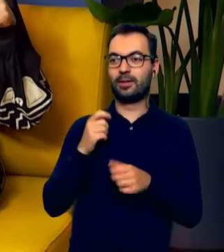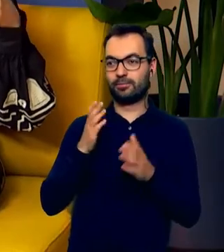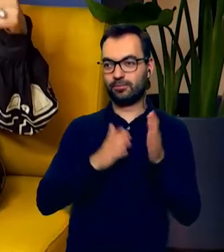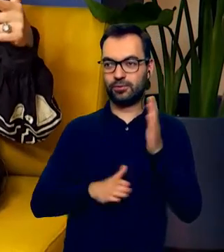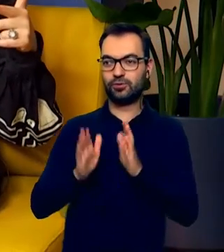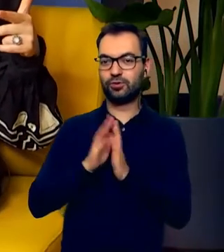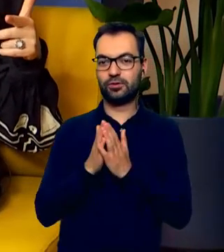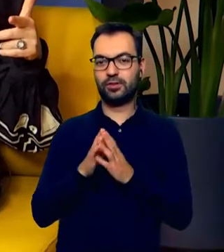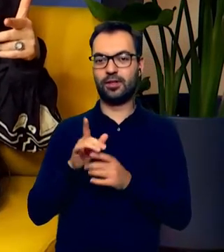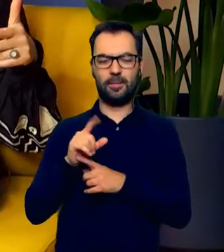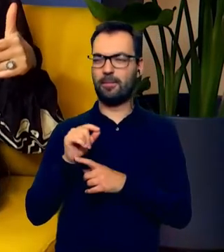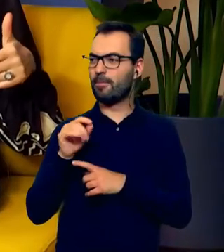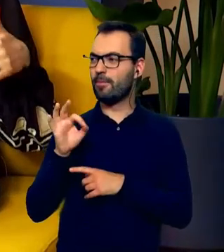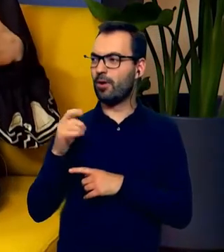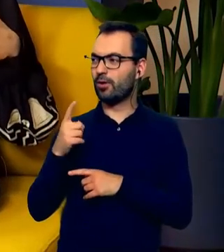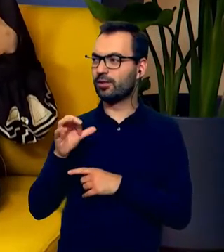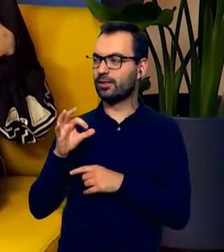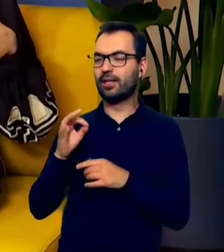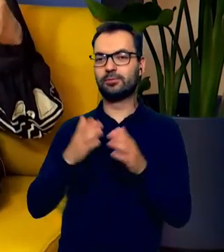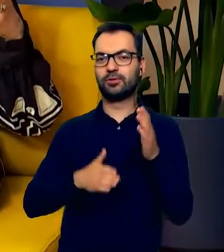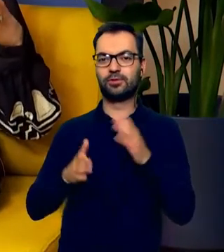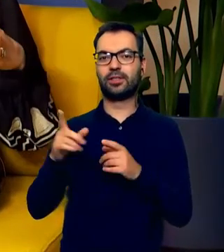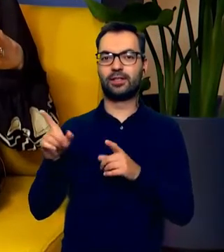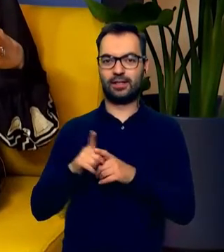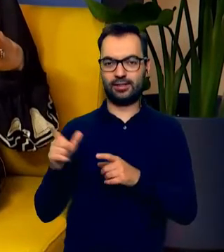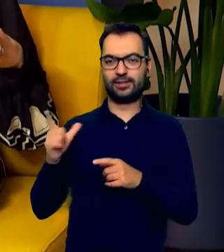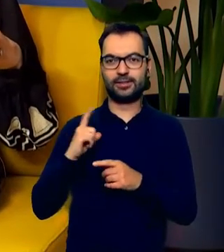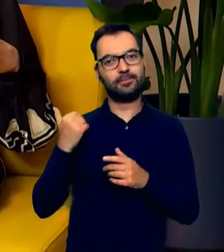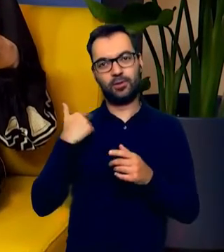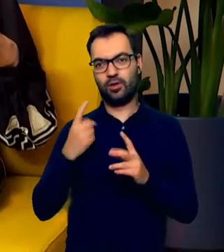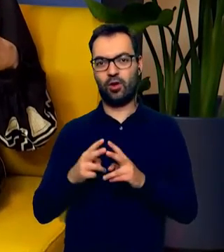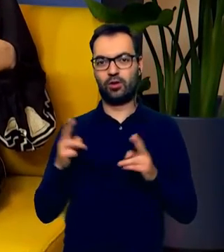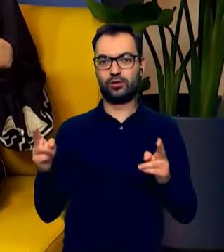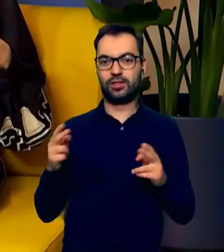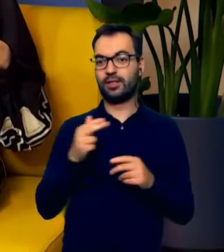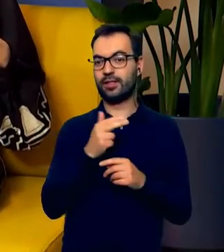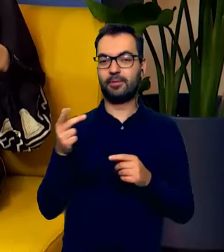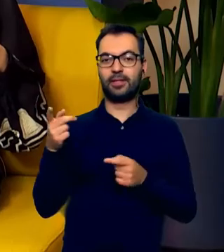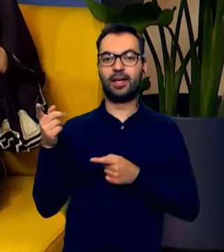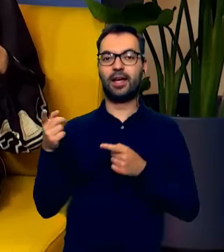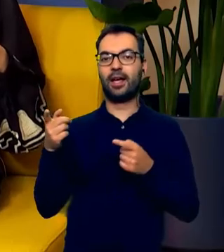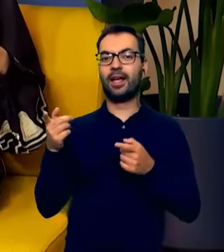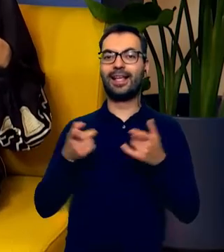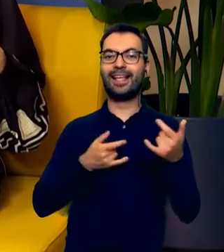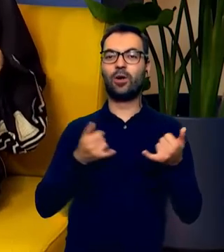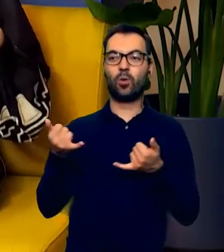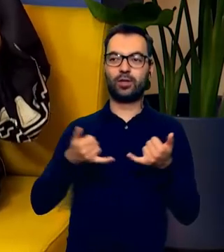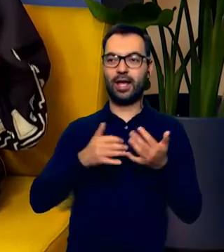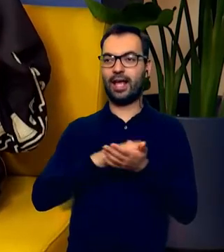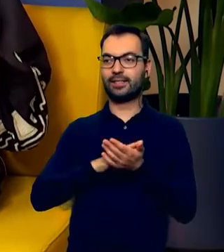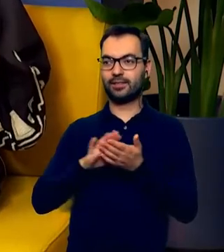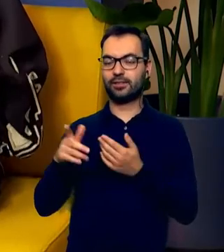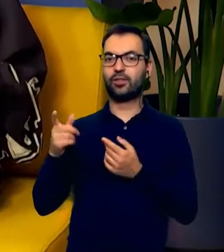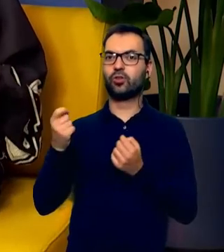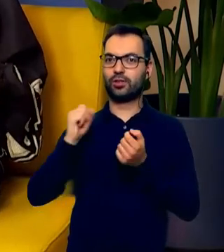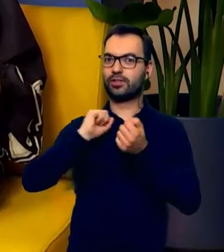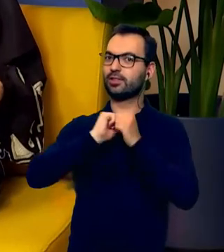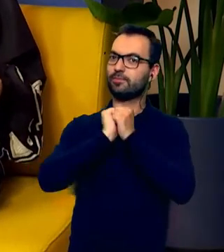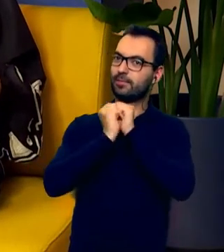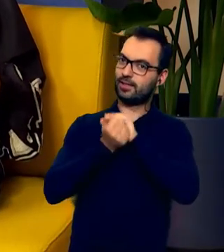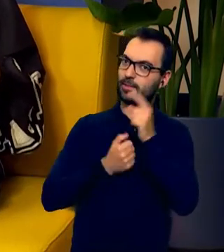nad tą książką, nad podcastem właściwie, też miałyśmy odcinek o chirurgii estetycznej i powiem ci, że zmieniłyśmy